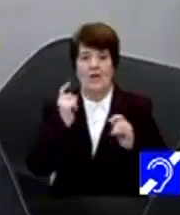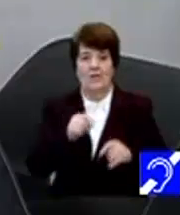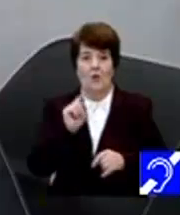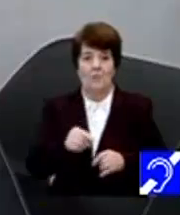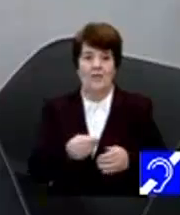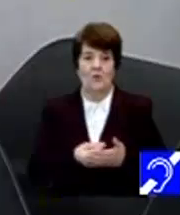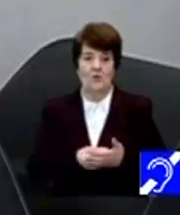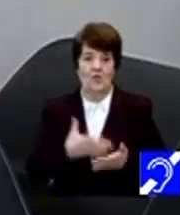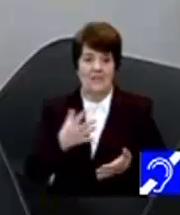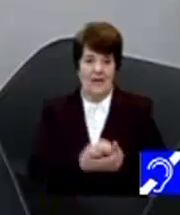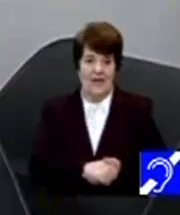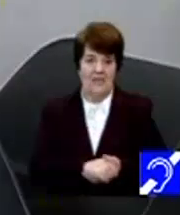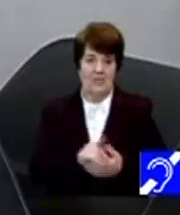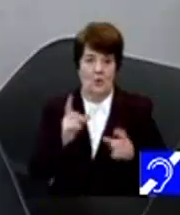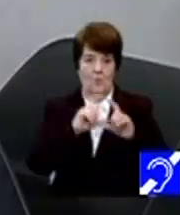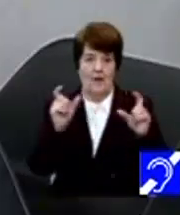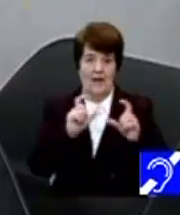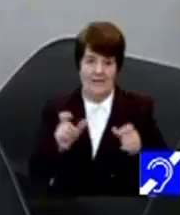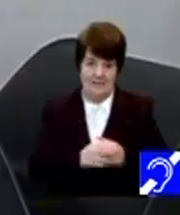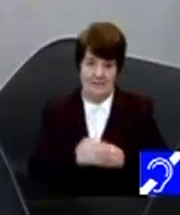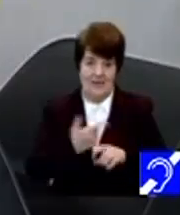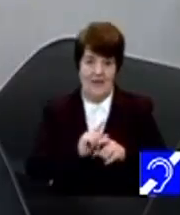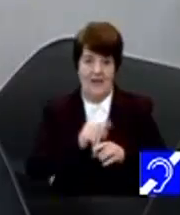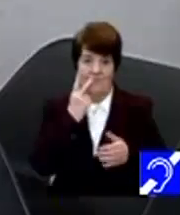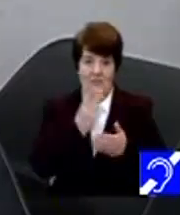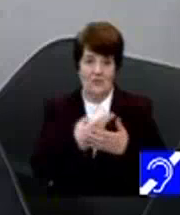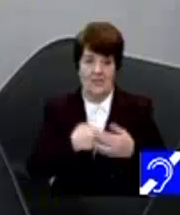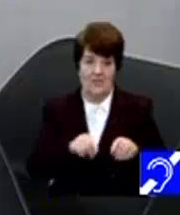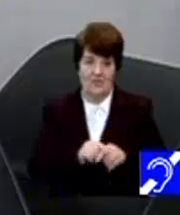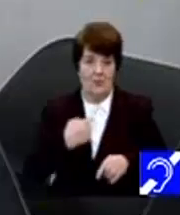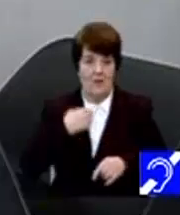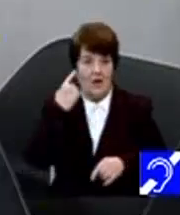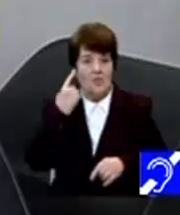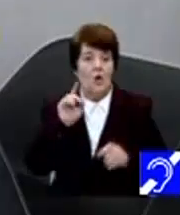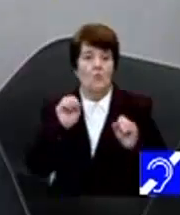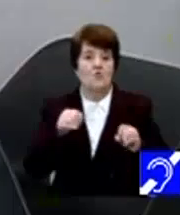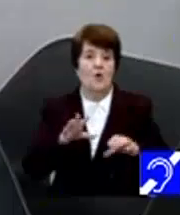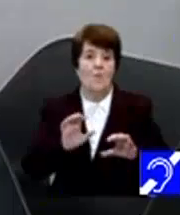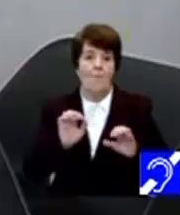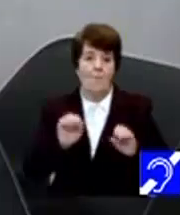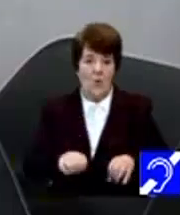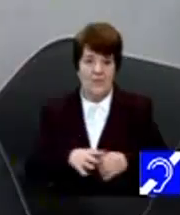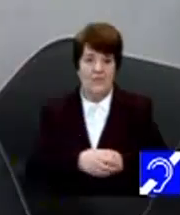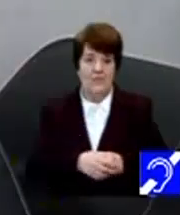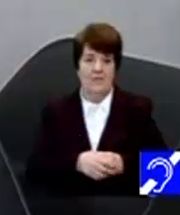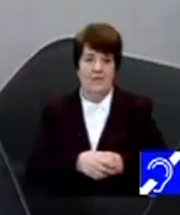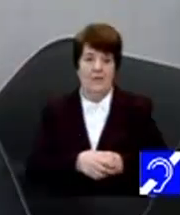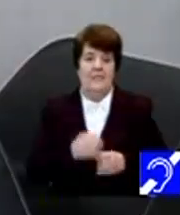cei dragi. Întâmplător am găsit un magazin în care am văzut aceste sfere și mă gândeam cu ce pot să le